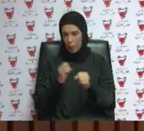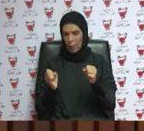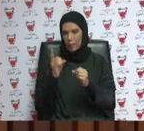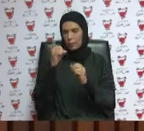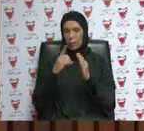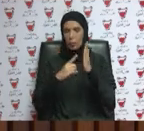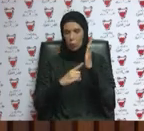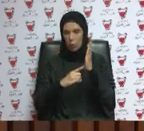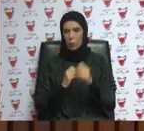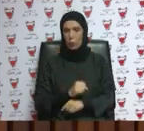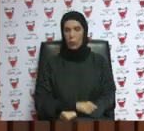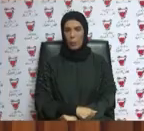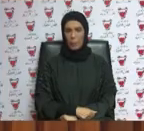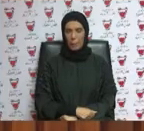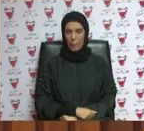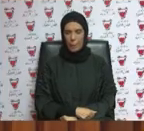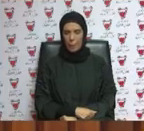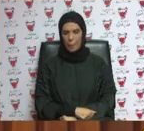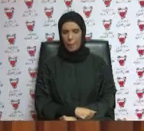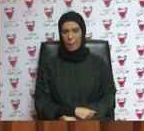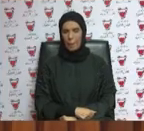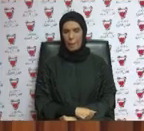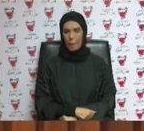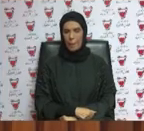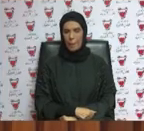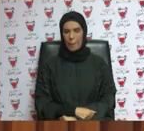كما ورد في مشروع القانون.